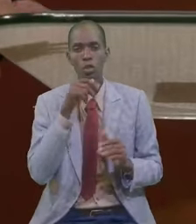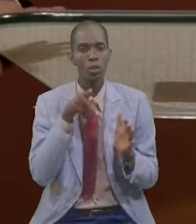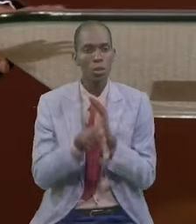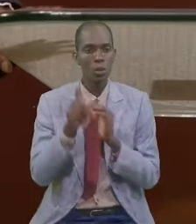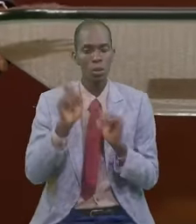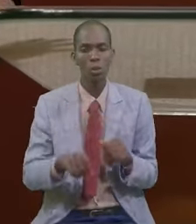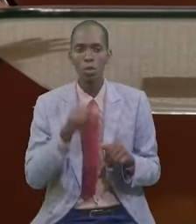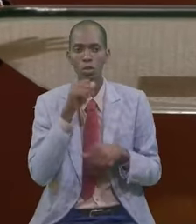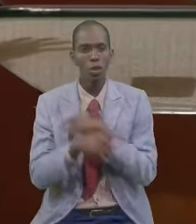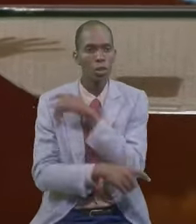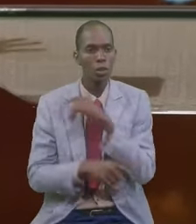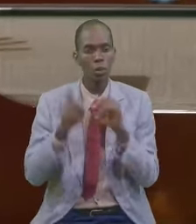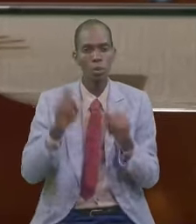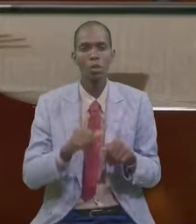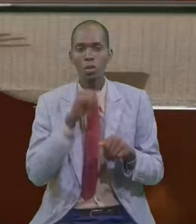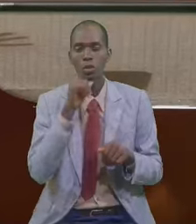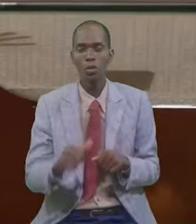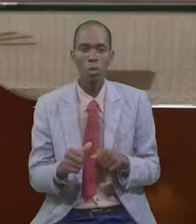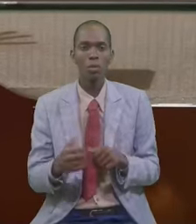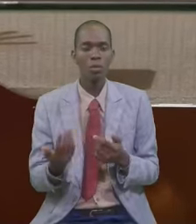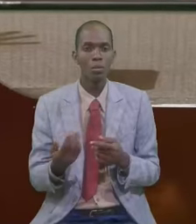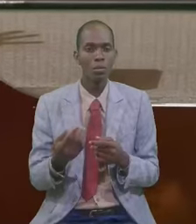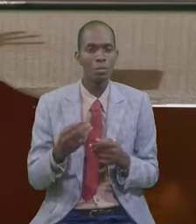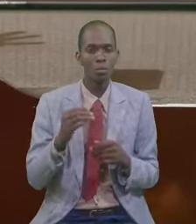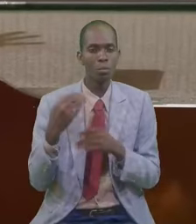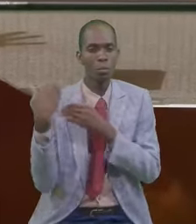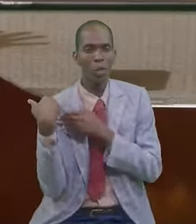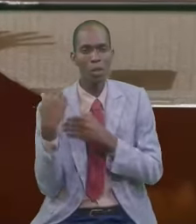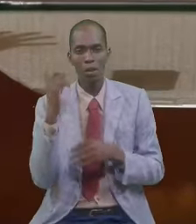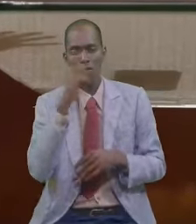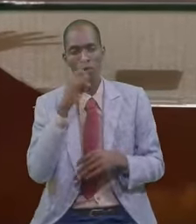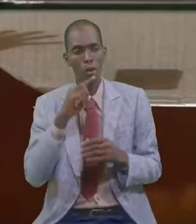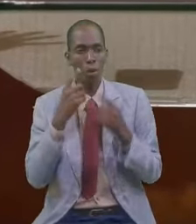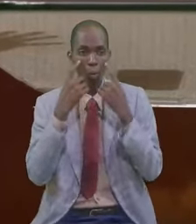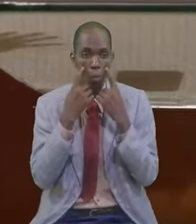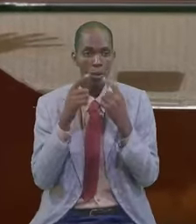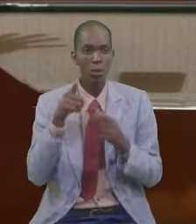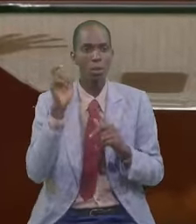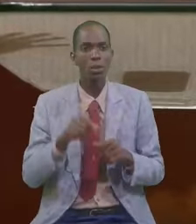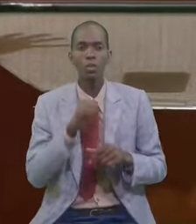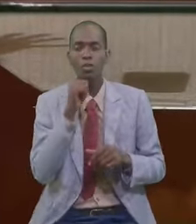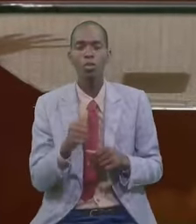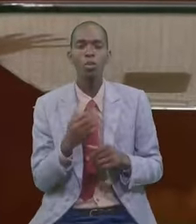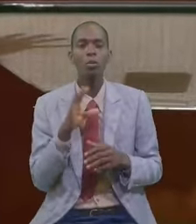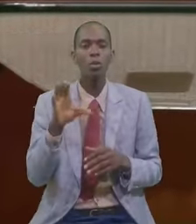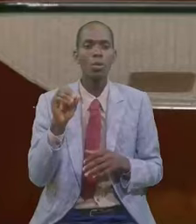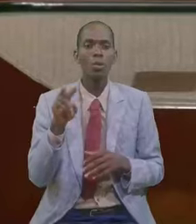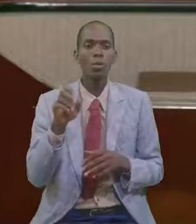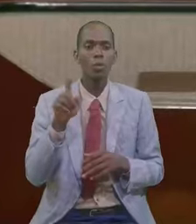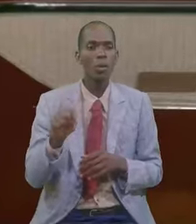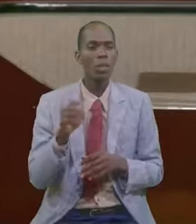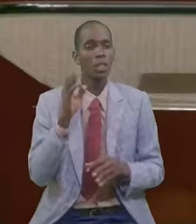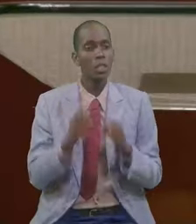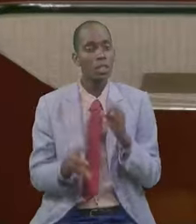tu ne commettras point d'adultère, tu ne tueras point, tu ne déroberas point, tu ne convoiteras point, et ce qu'il